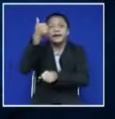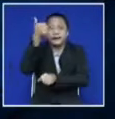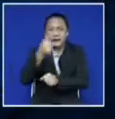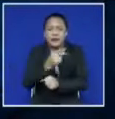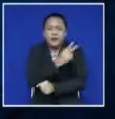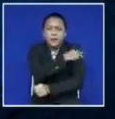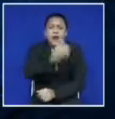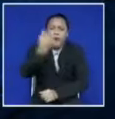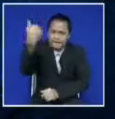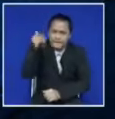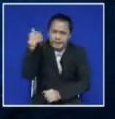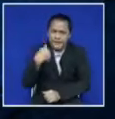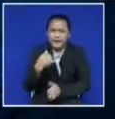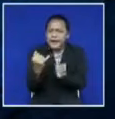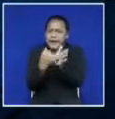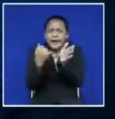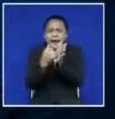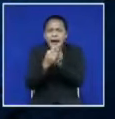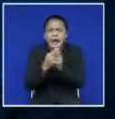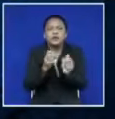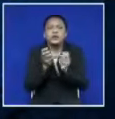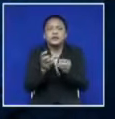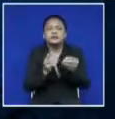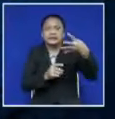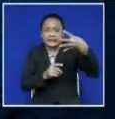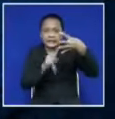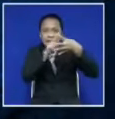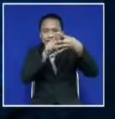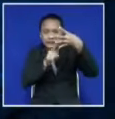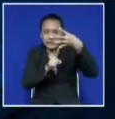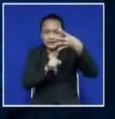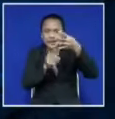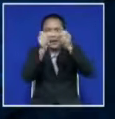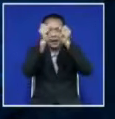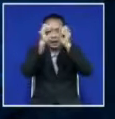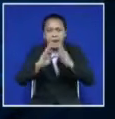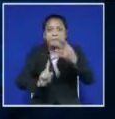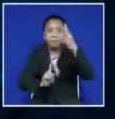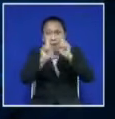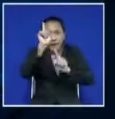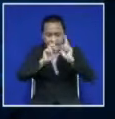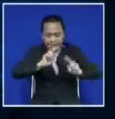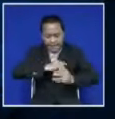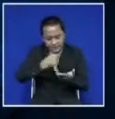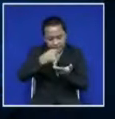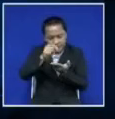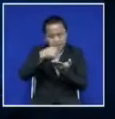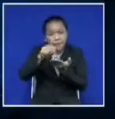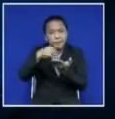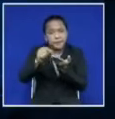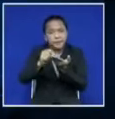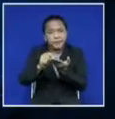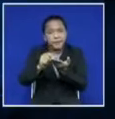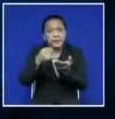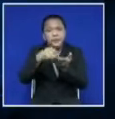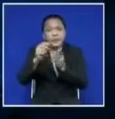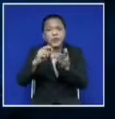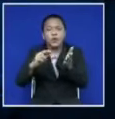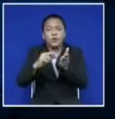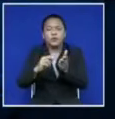มีหมอง่ายๆเพียง4ขั้นตอนนะคะโดยทำแบบประเมินความเสี่ยงด้วยตนเองผ่านทาง